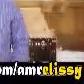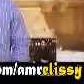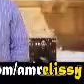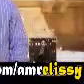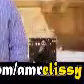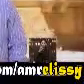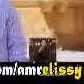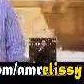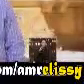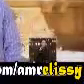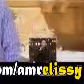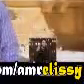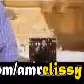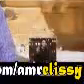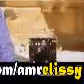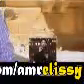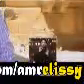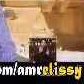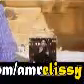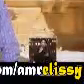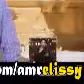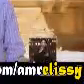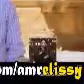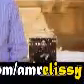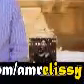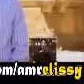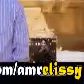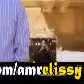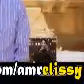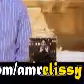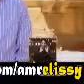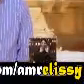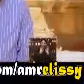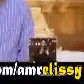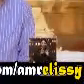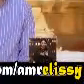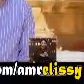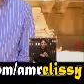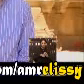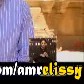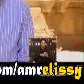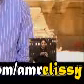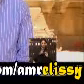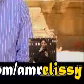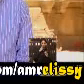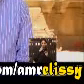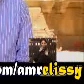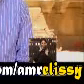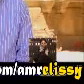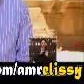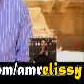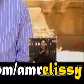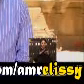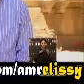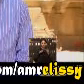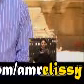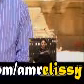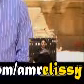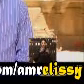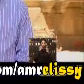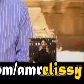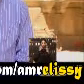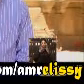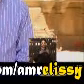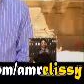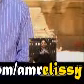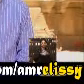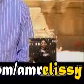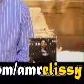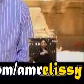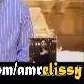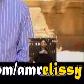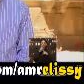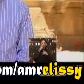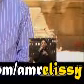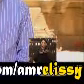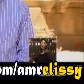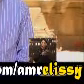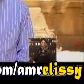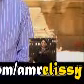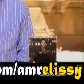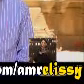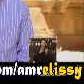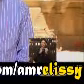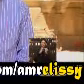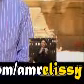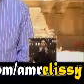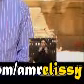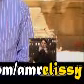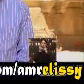ترى السيد محافظ الأليوبية ممكن يبص للناس دي ويحاول يحل مشاكلهم؟ أتمنى. تعالوا بقى نشوف الناس الأسبوع ده بيشتكوا من